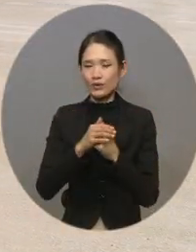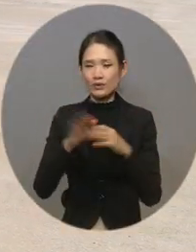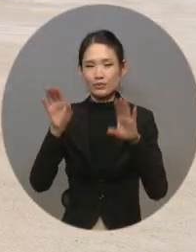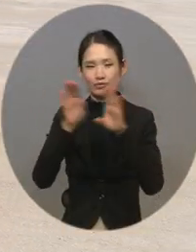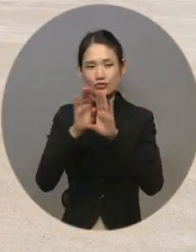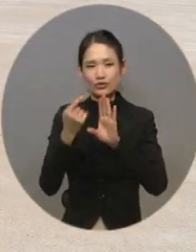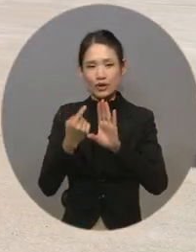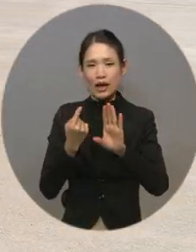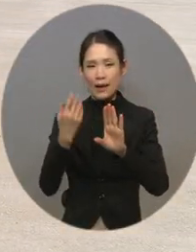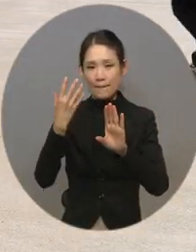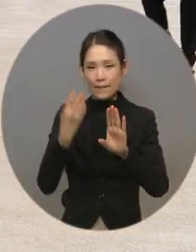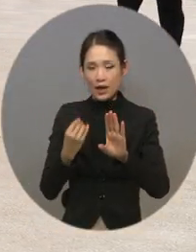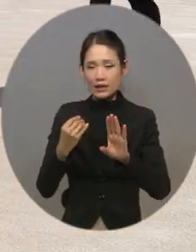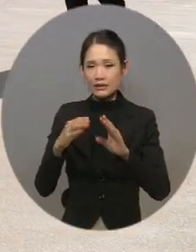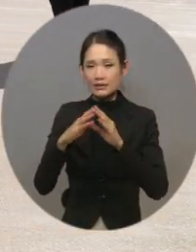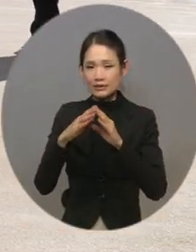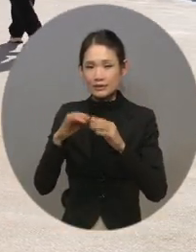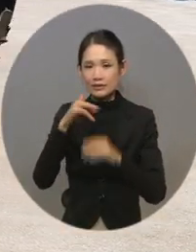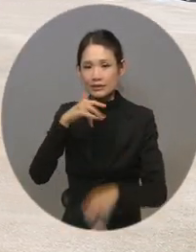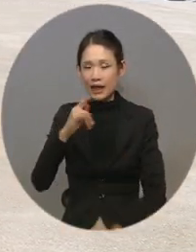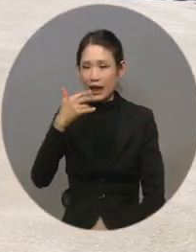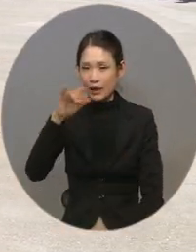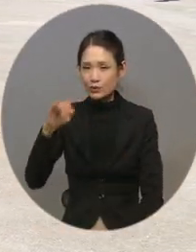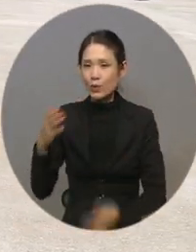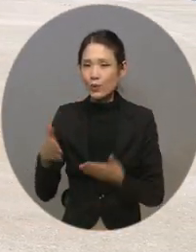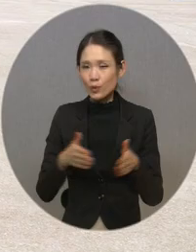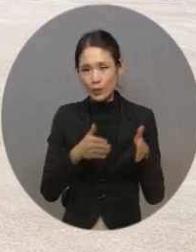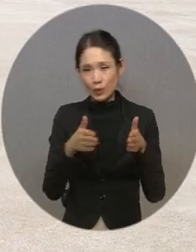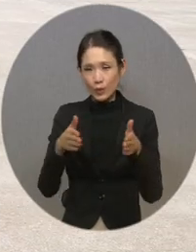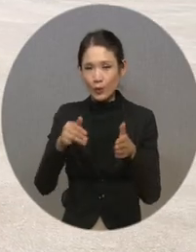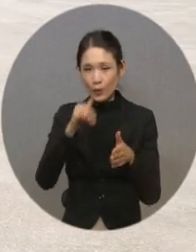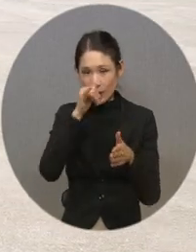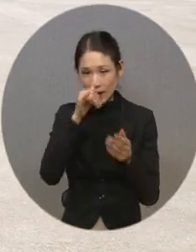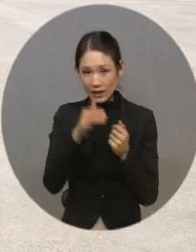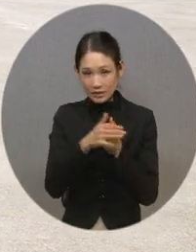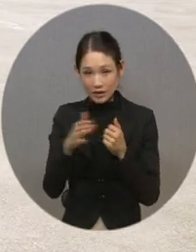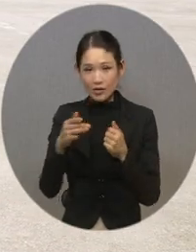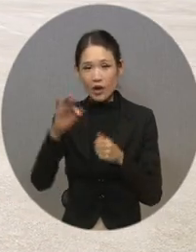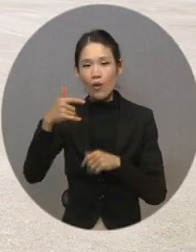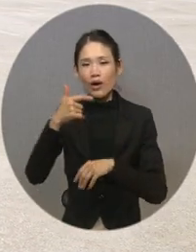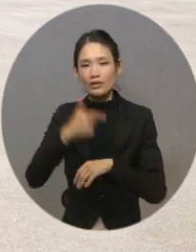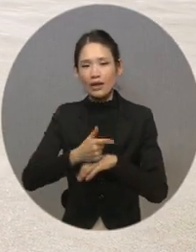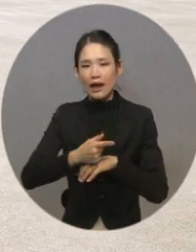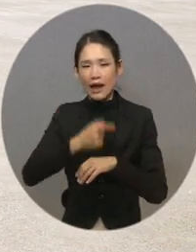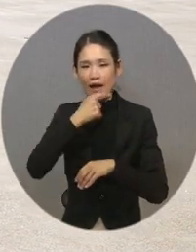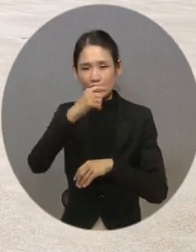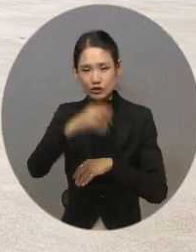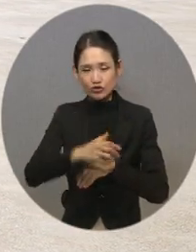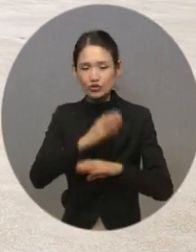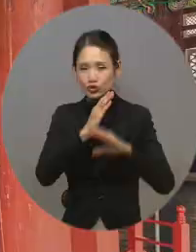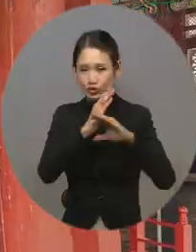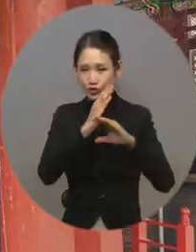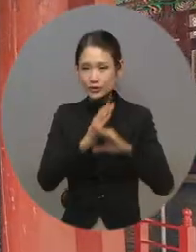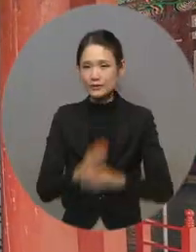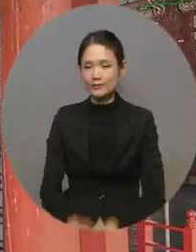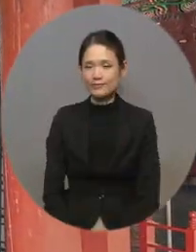앞으로는 지금의 세종로인 넓은 육조거리가 펼쳐져 왕도인 한양의 중심이기도 합니다.